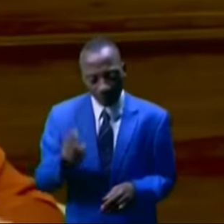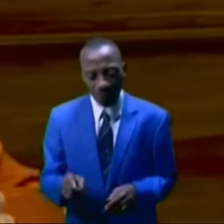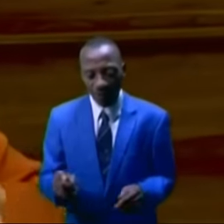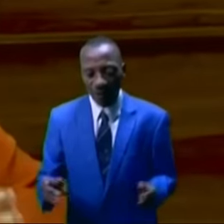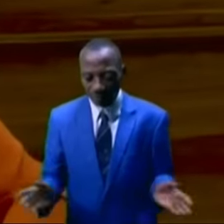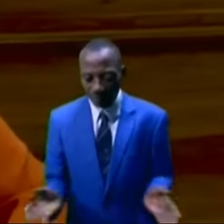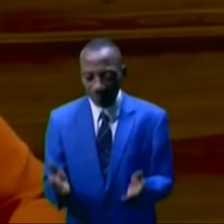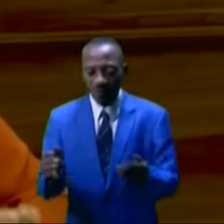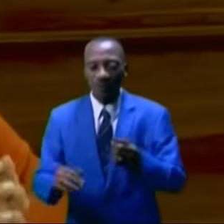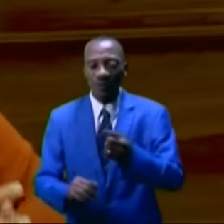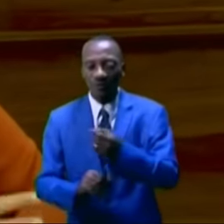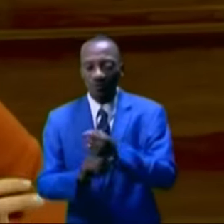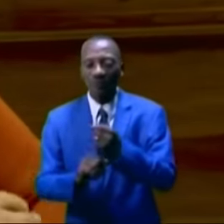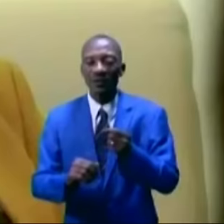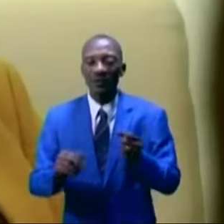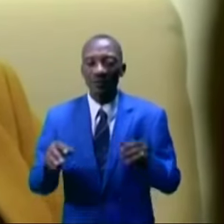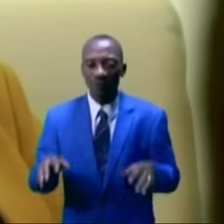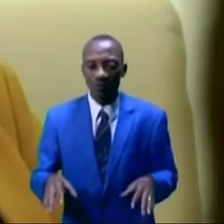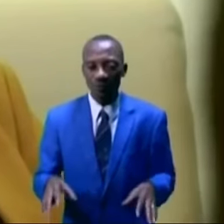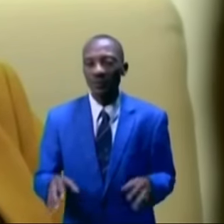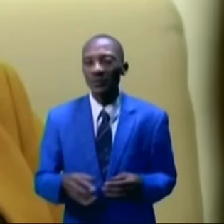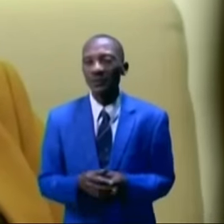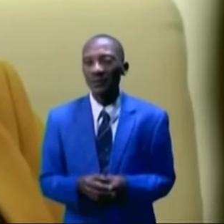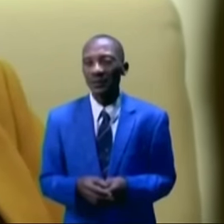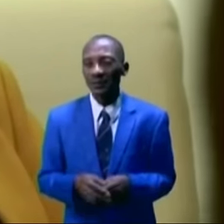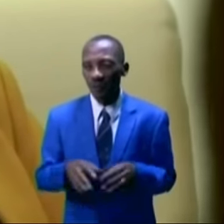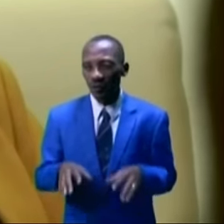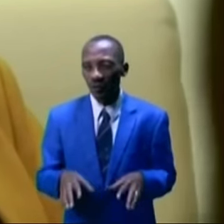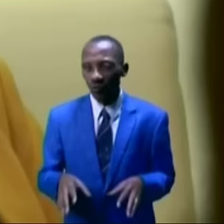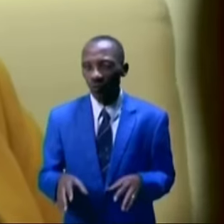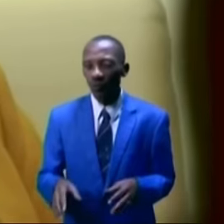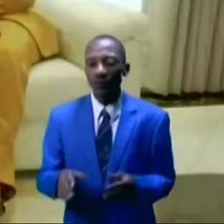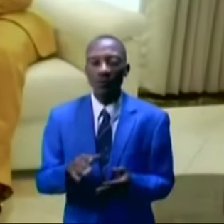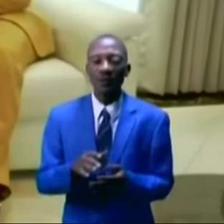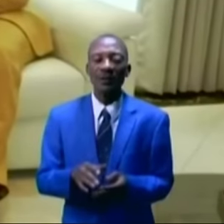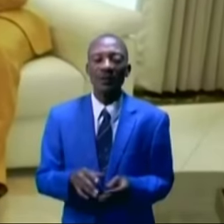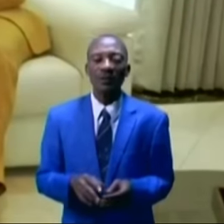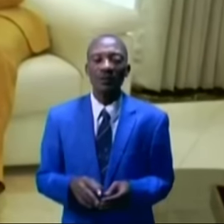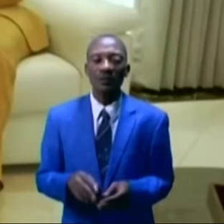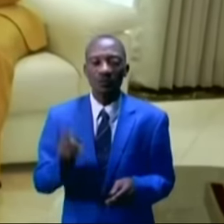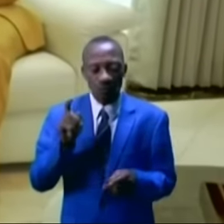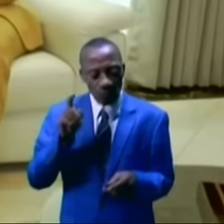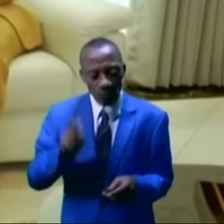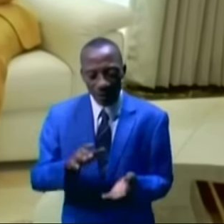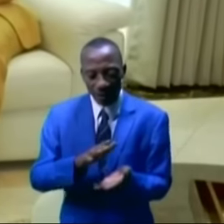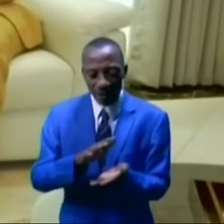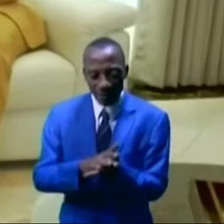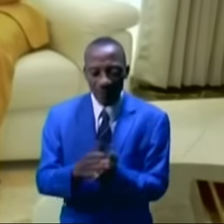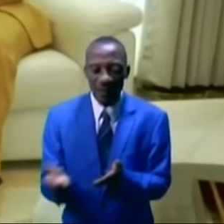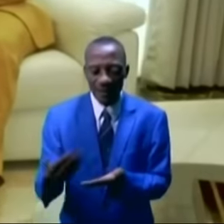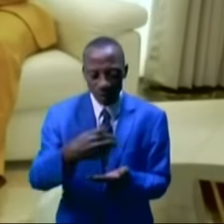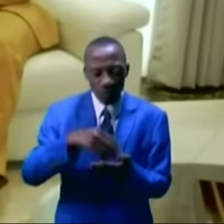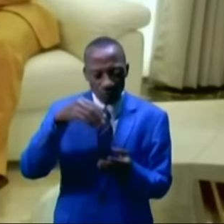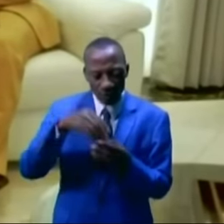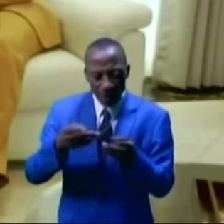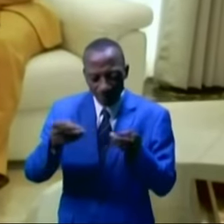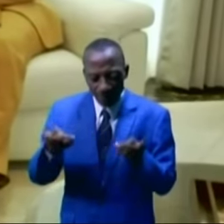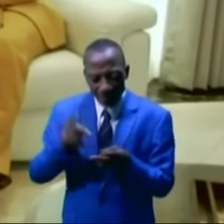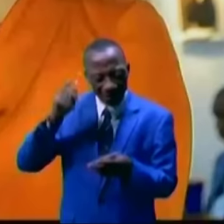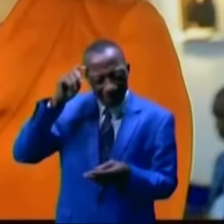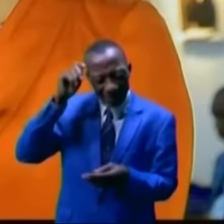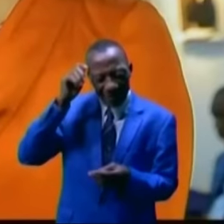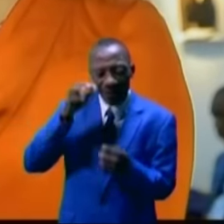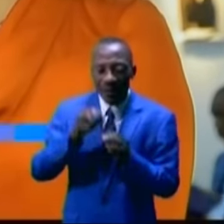ambassadeur de la Hollande, l'a indiqué à Judith Suminwa Tuluka. Avec l'RDC, on a discuté la situation à